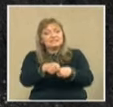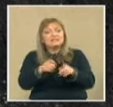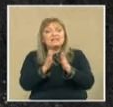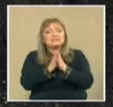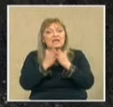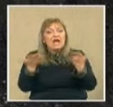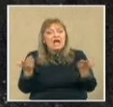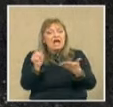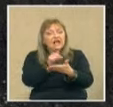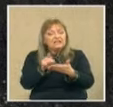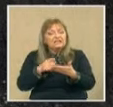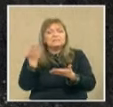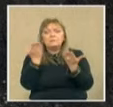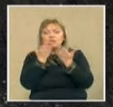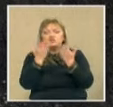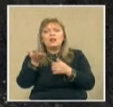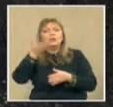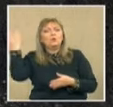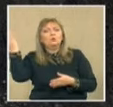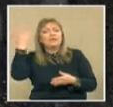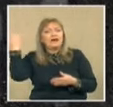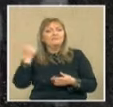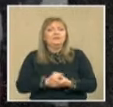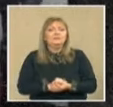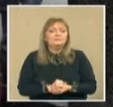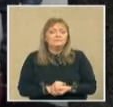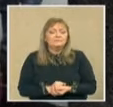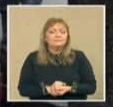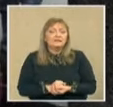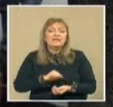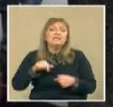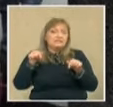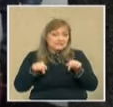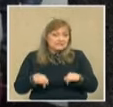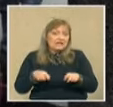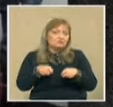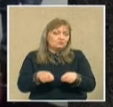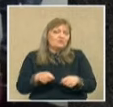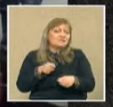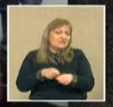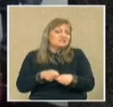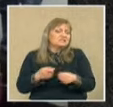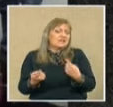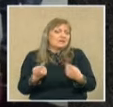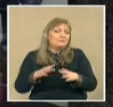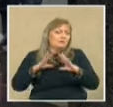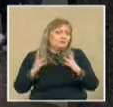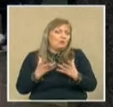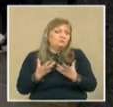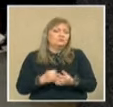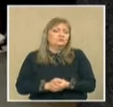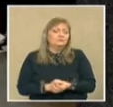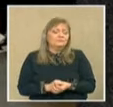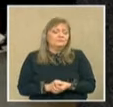много отдавна тези две новели или повести. И сега с това се занимавам общо взето. Според